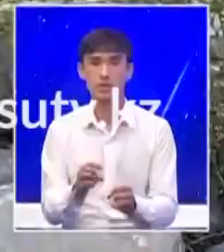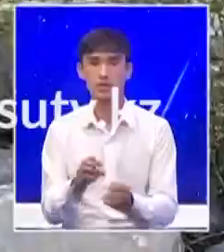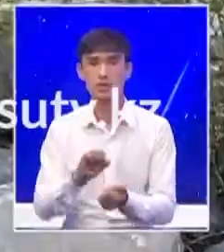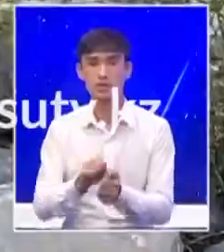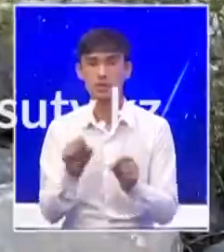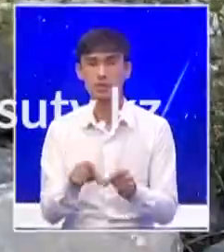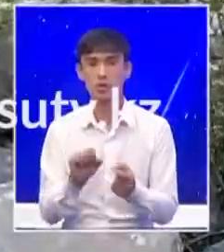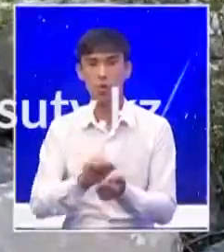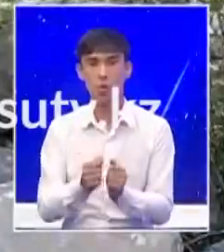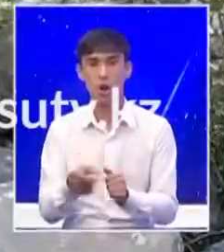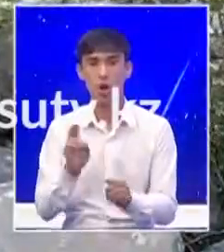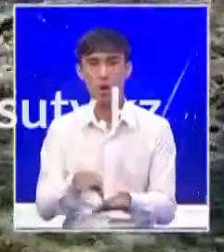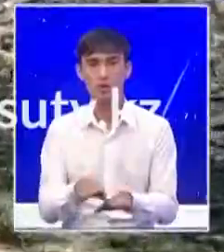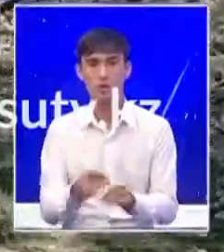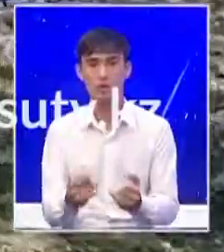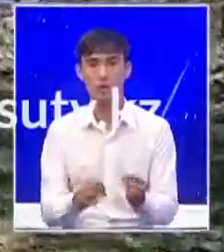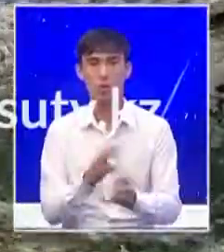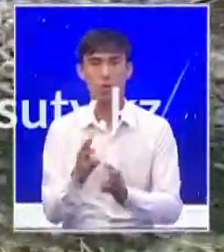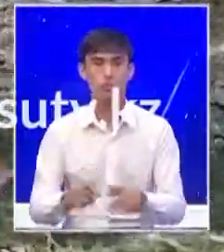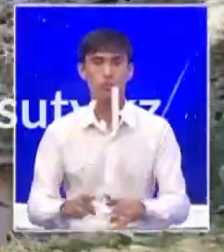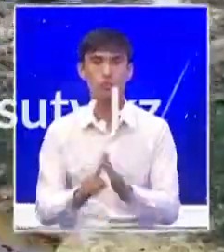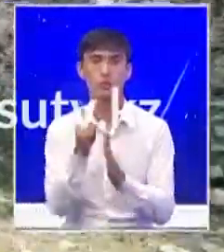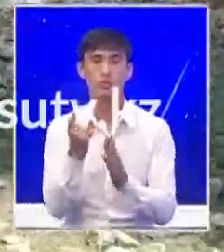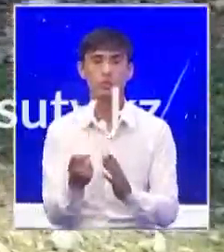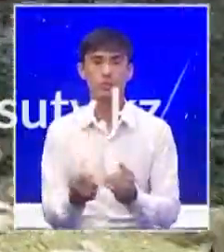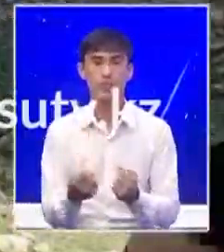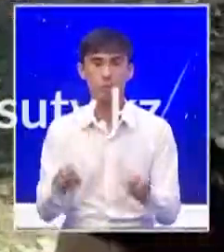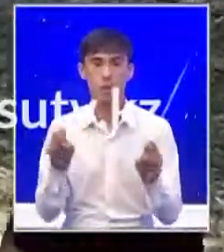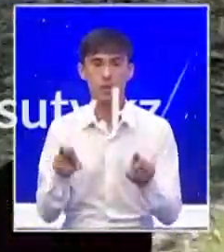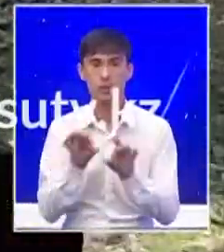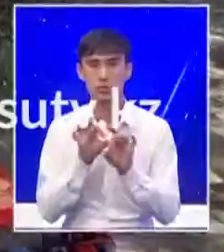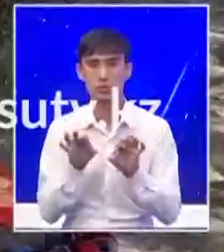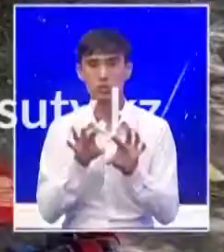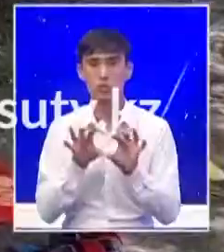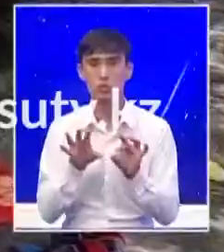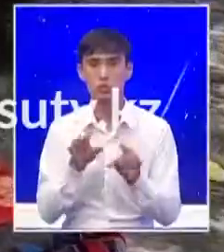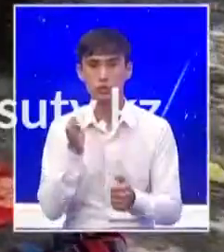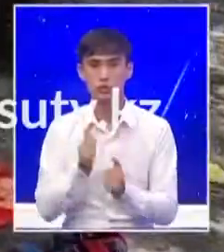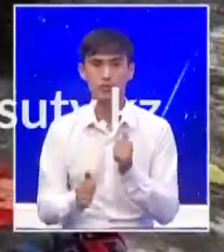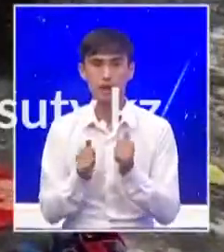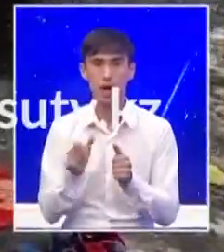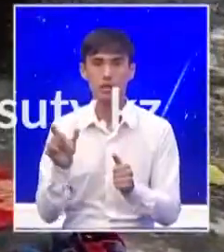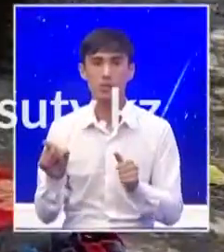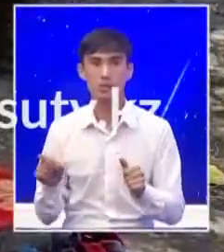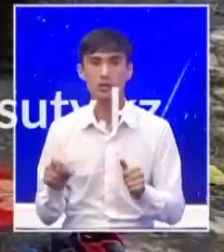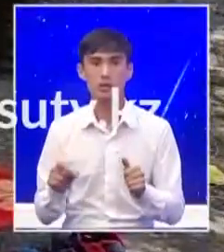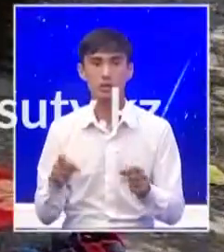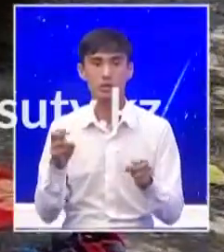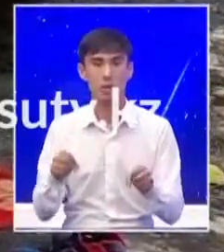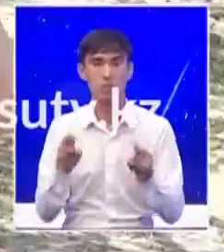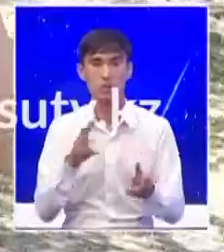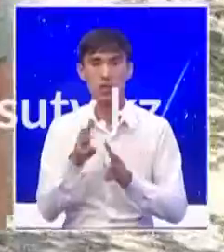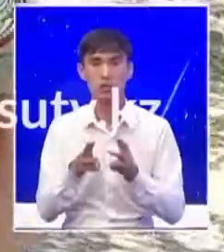салады. Осындай немқұрайлықтан соң өрт туындайды. Сол үшін мамандар түсіндірме шараларын жиі өткізіп, азаматтарды тілсіз жаудан сақтауға